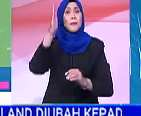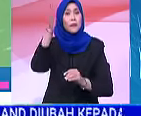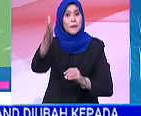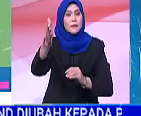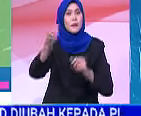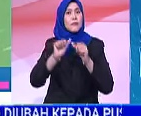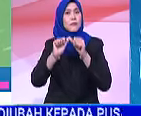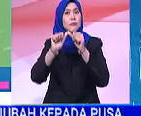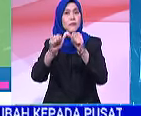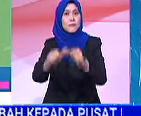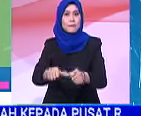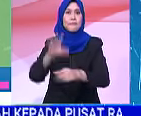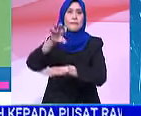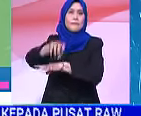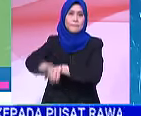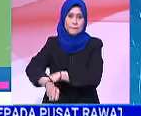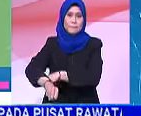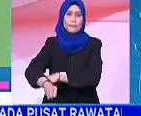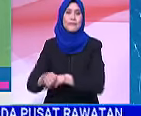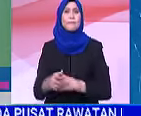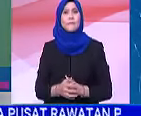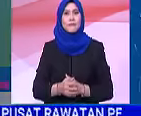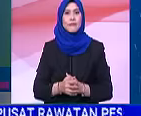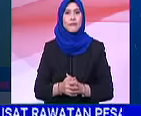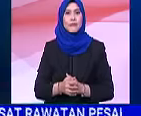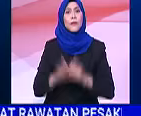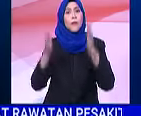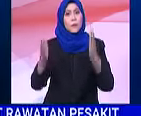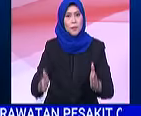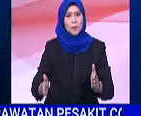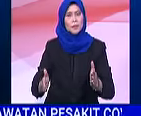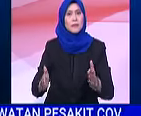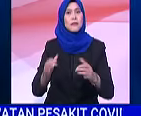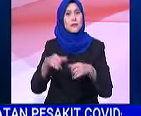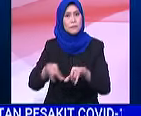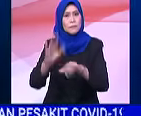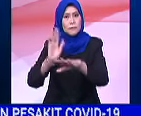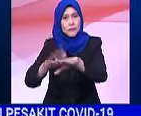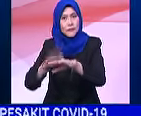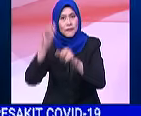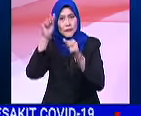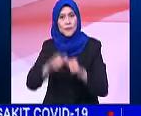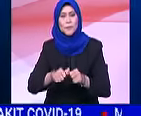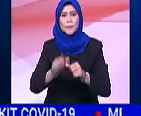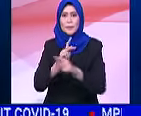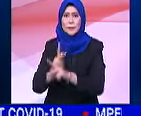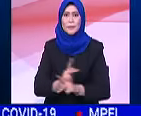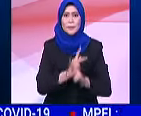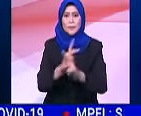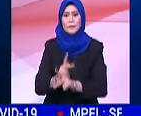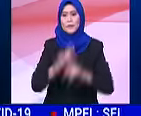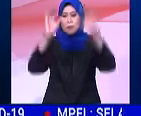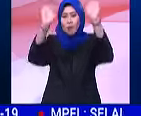untuk berterusan sehingga ke awal malam nanti. Orang ramai masih lagi diingatkan untuk peka dengan keadaan